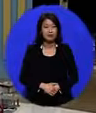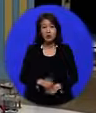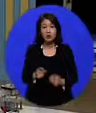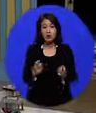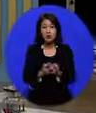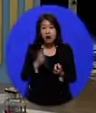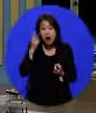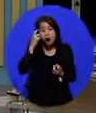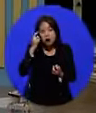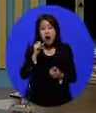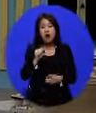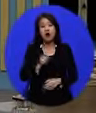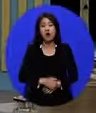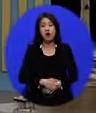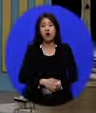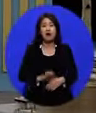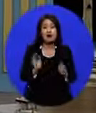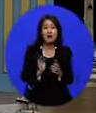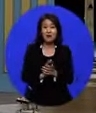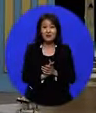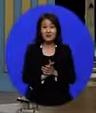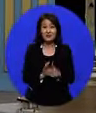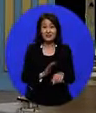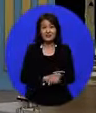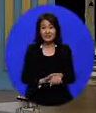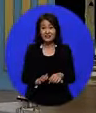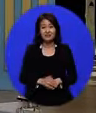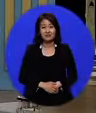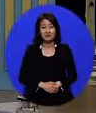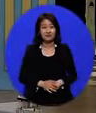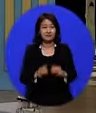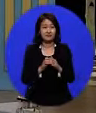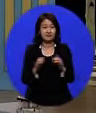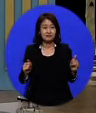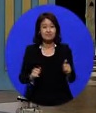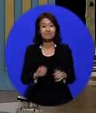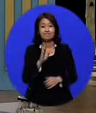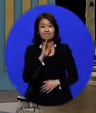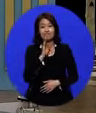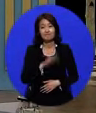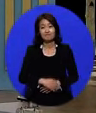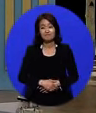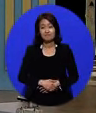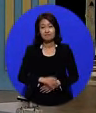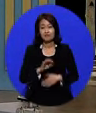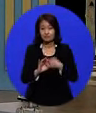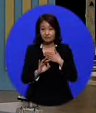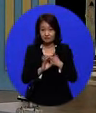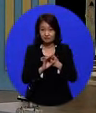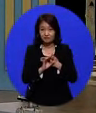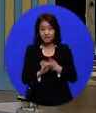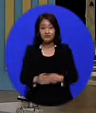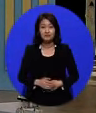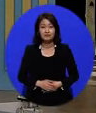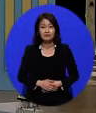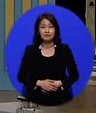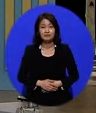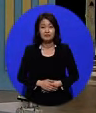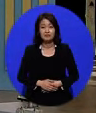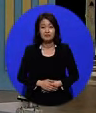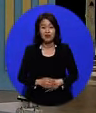어떻게 그런 생각을 했어? 감탄사를 가장 많이 써야 되는 친구들이에요. 이 친구들은요. 그러면